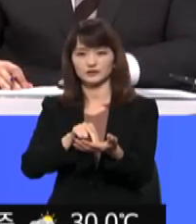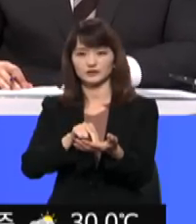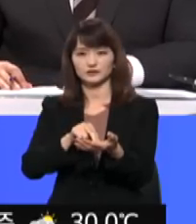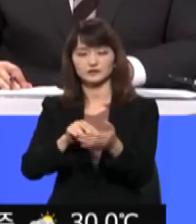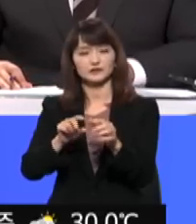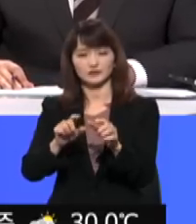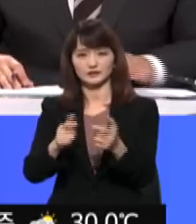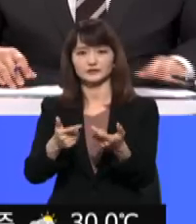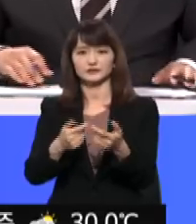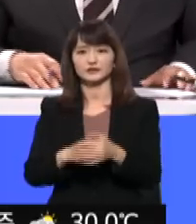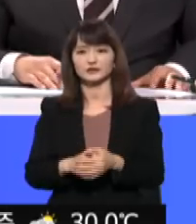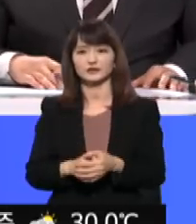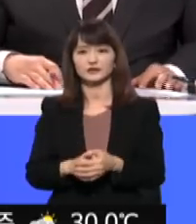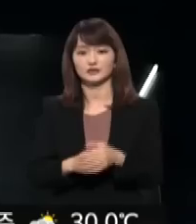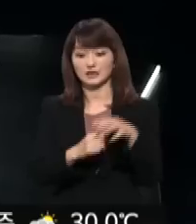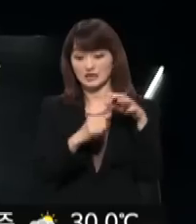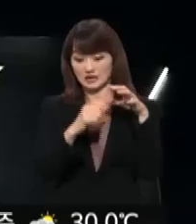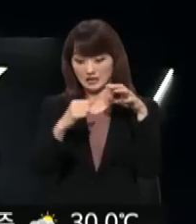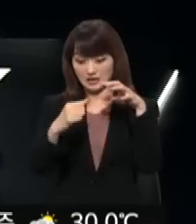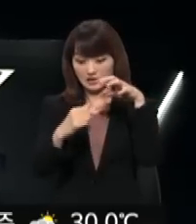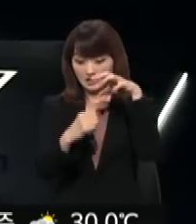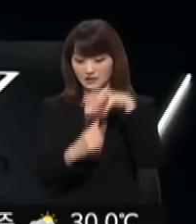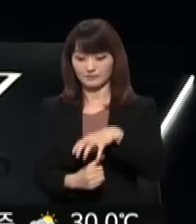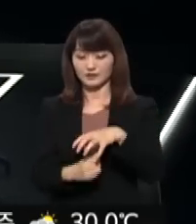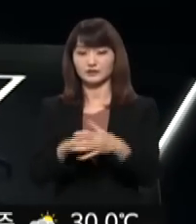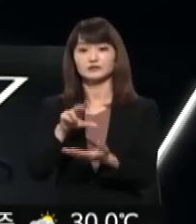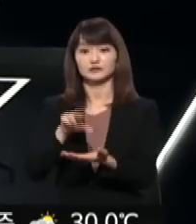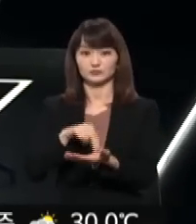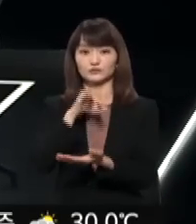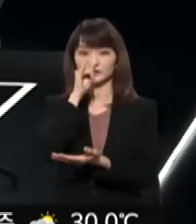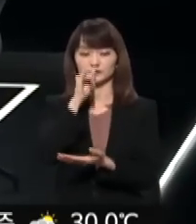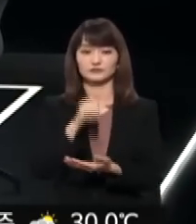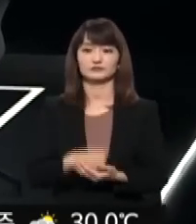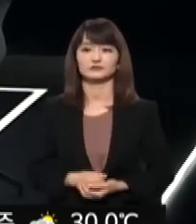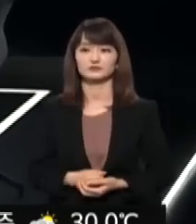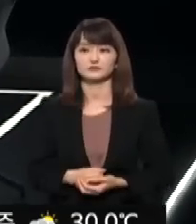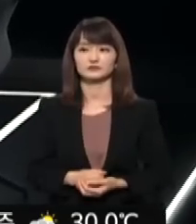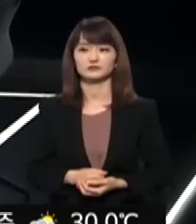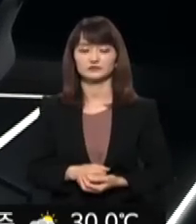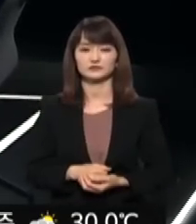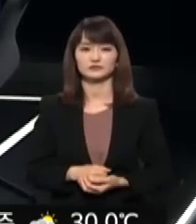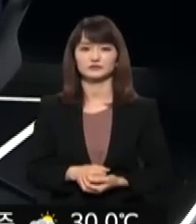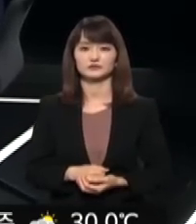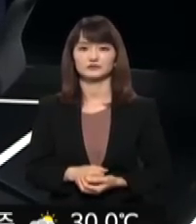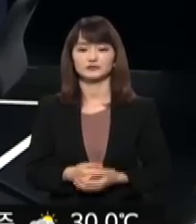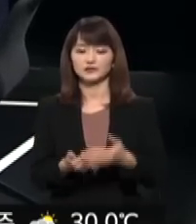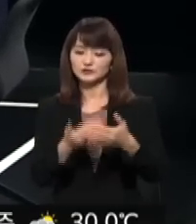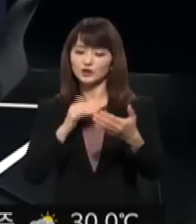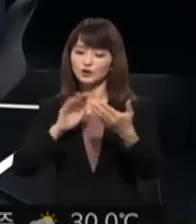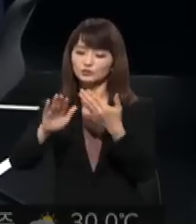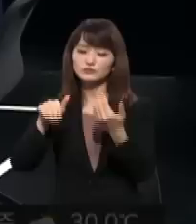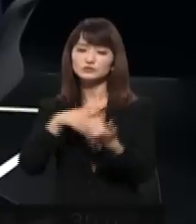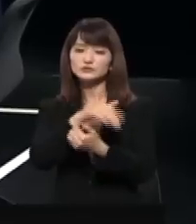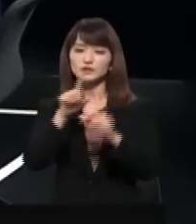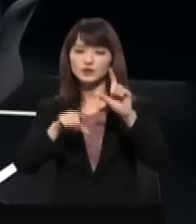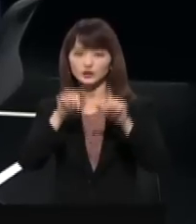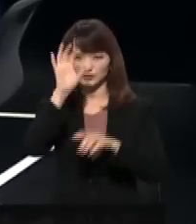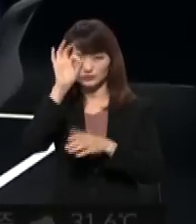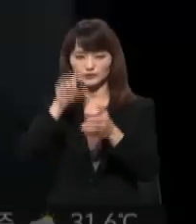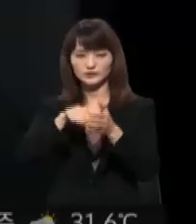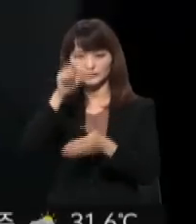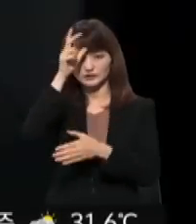건데 충분히 뭐 그럴 만한 개연성이 보여요 전후좌우 이런 상황들을 볼 때